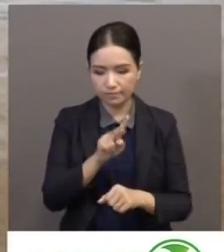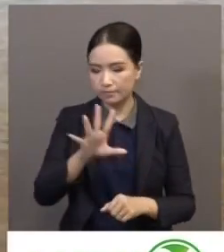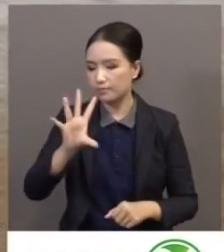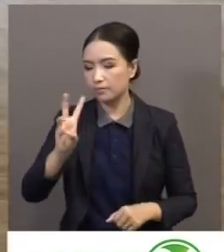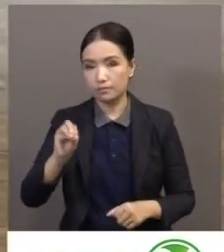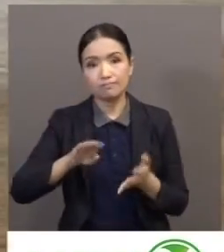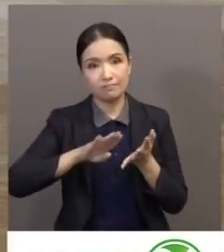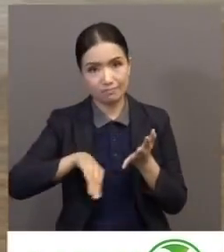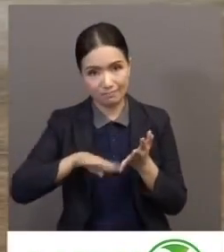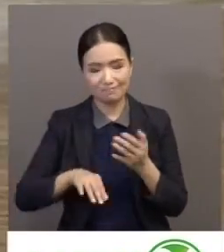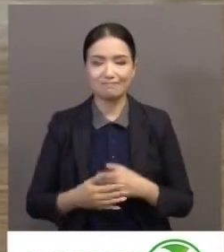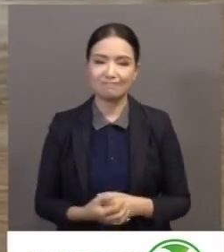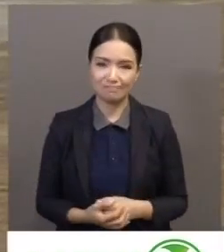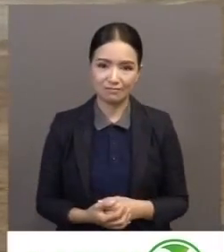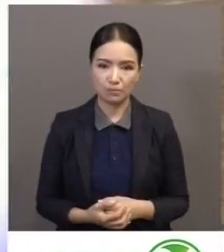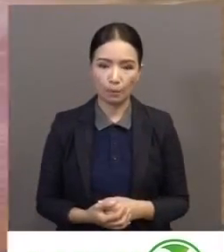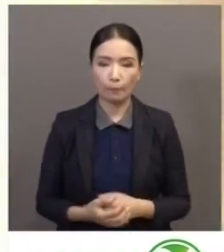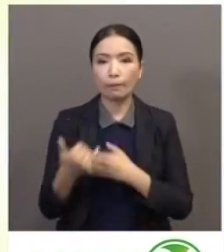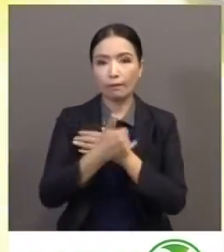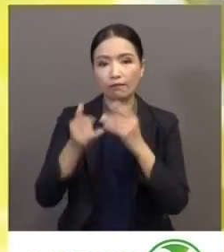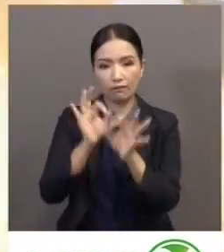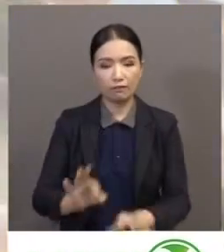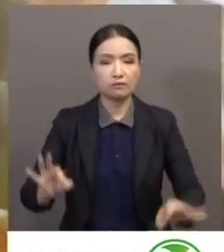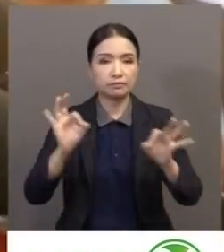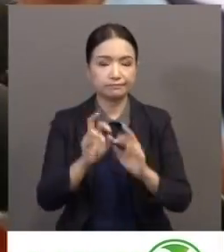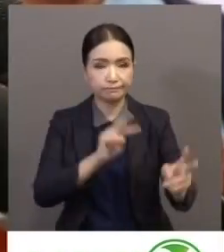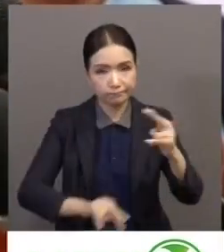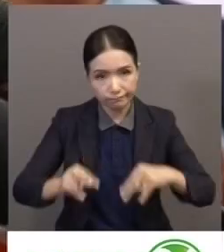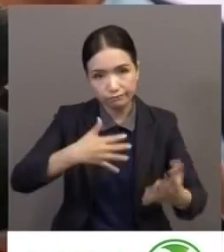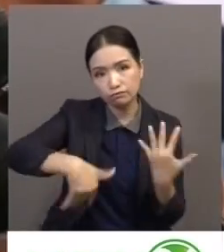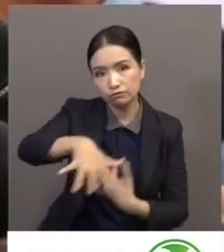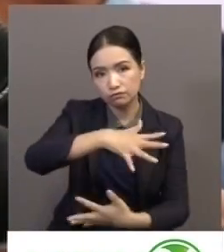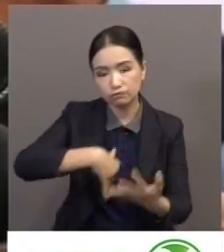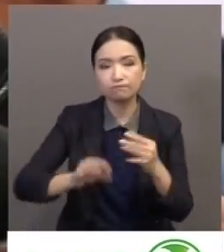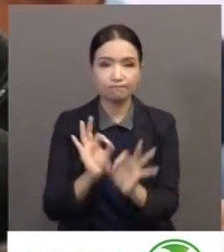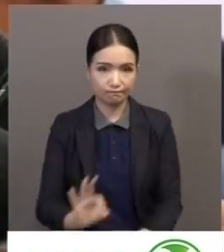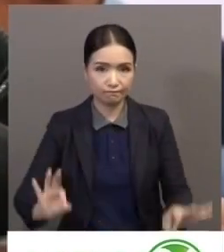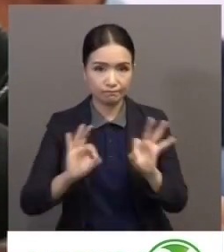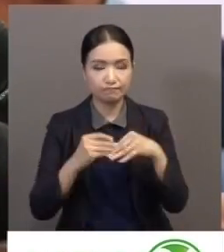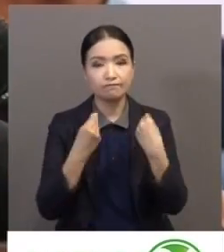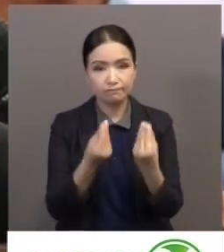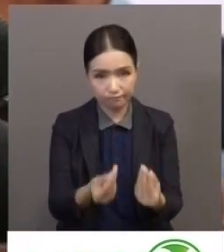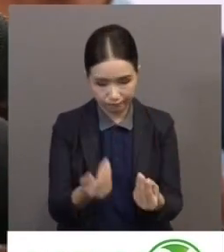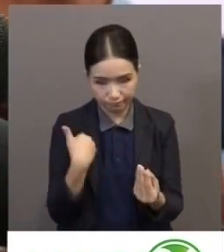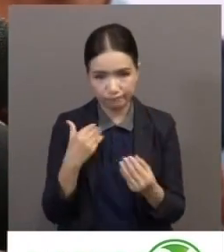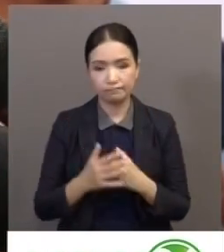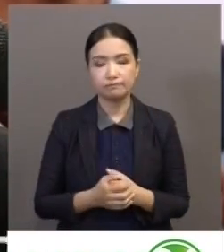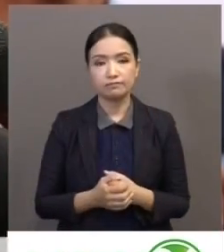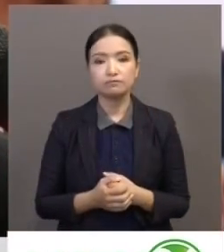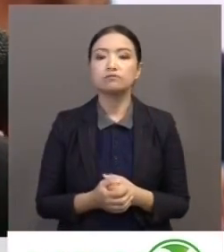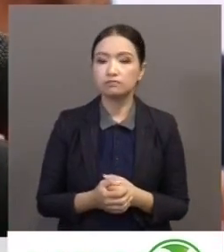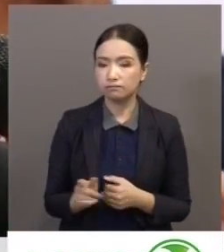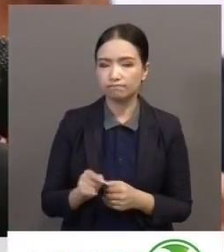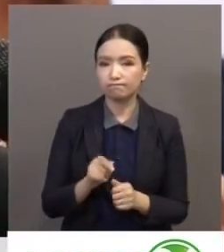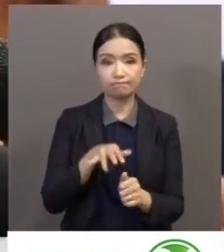นี ้ญี่ปุ่นก็เป็นประเทศที่ให้ความสำคัญในเรื่องของการดูแลสิ่งแวดล้อมเยอะนะครับแล้วก็เป็นแนวค่อนข้าง